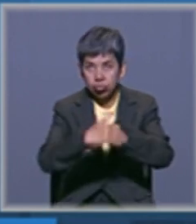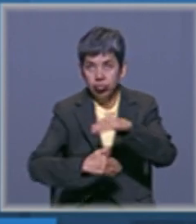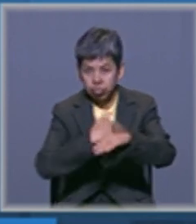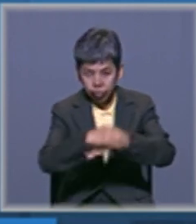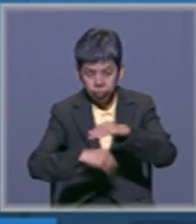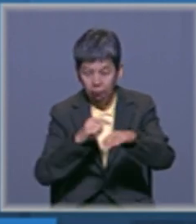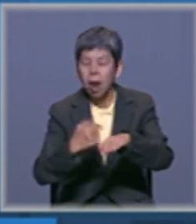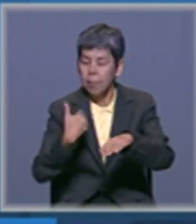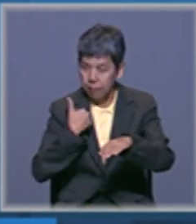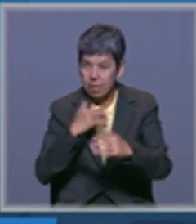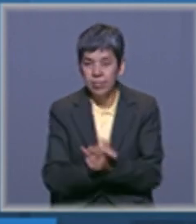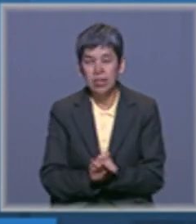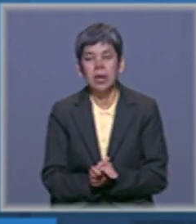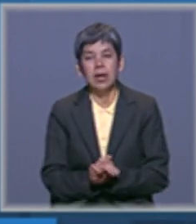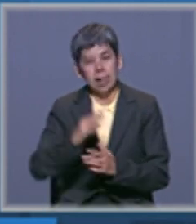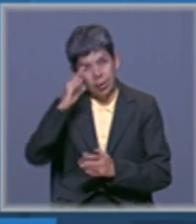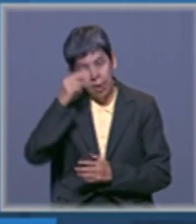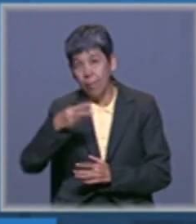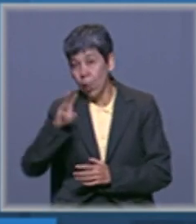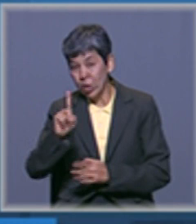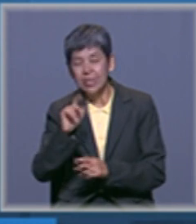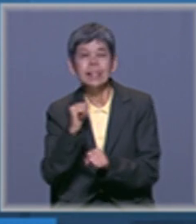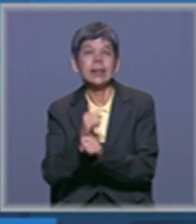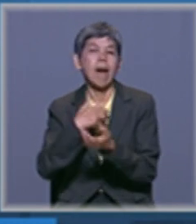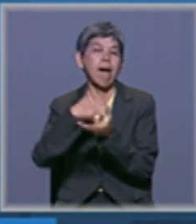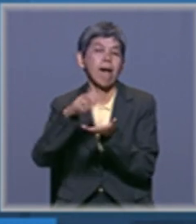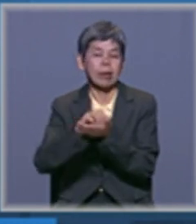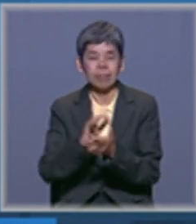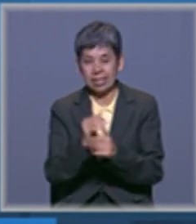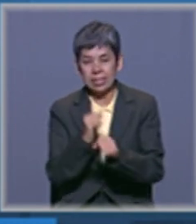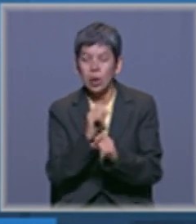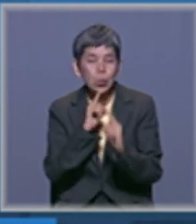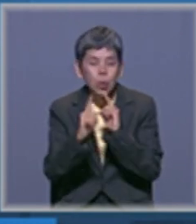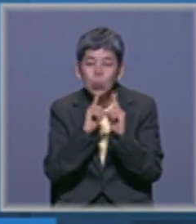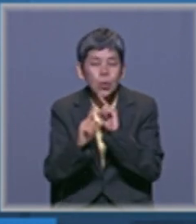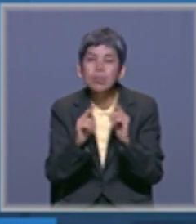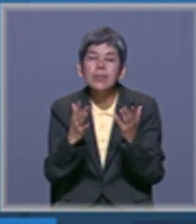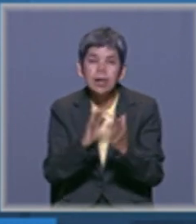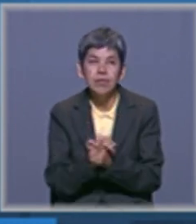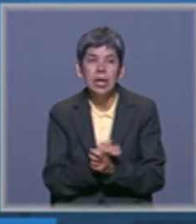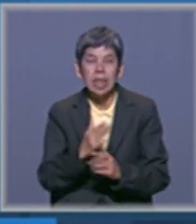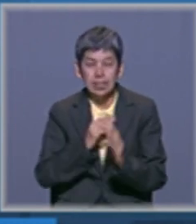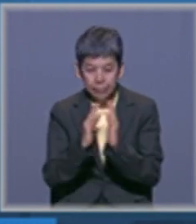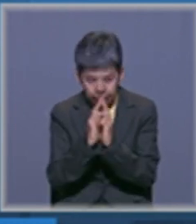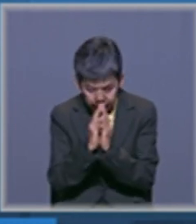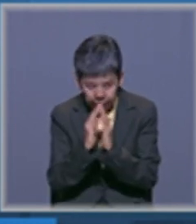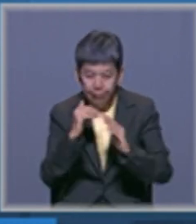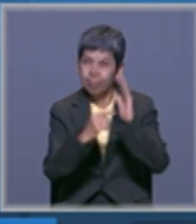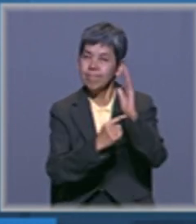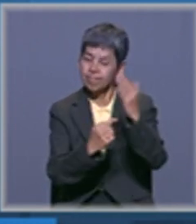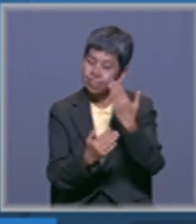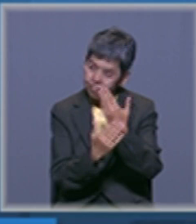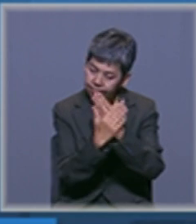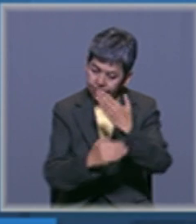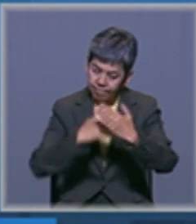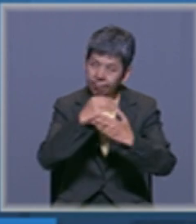ข้อมือไว้นะครับพลเอกประวิตรผู้สื่อข่าวของมติชนรายงานว่าพลเอกประวิตรไม่ได้ตอบคำถามอะไรแต่ยกมือผ้าก๊อซสีขาวให้ดู